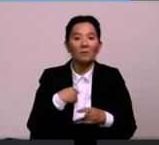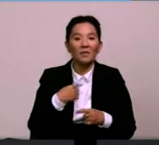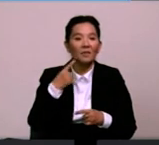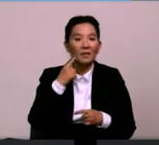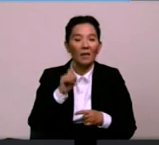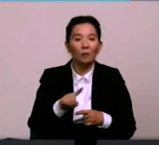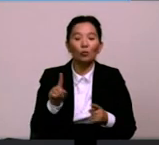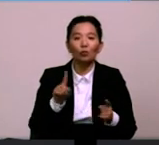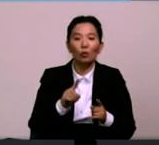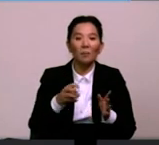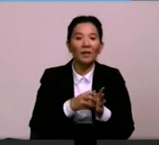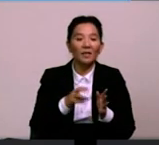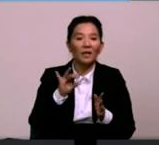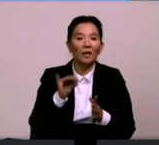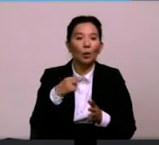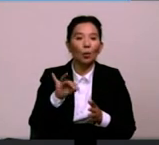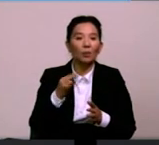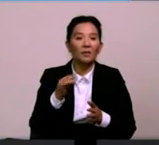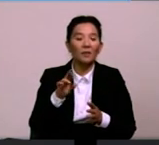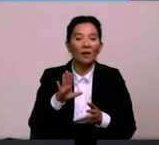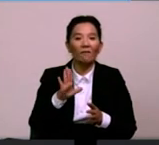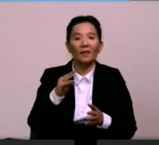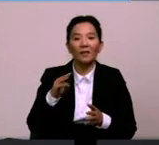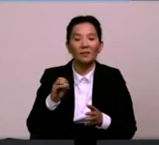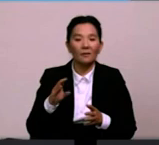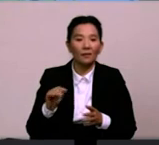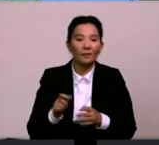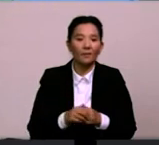что магнитная индукция у нас измеряется в теслах.